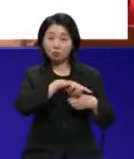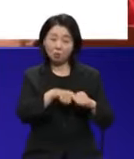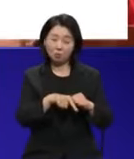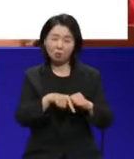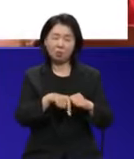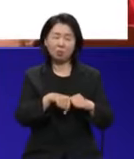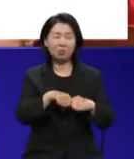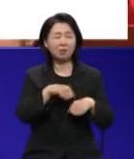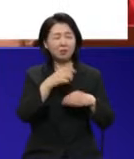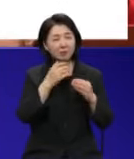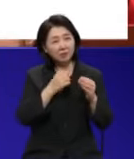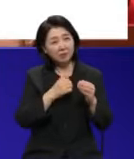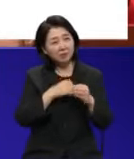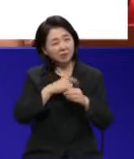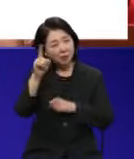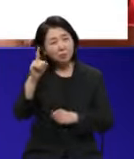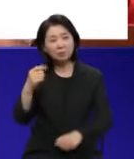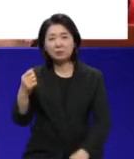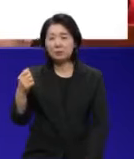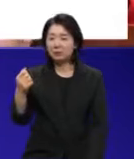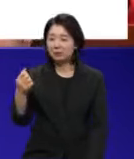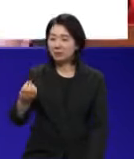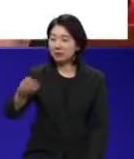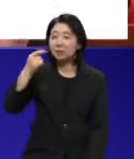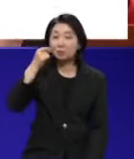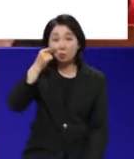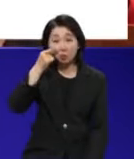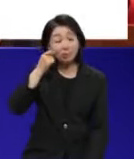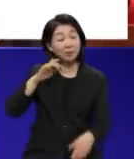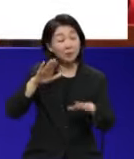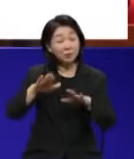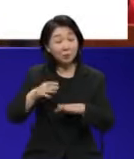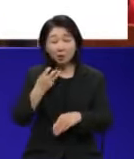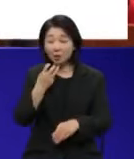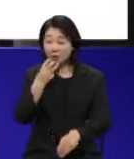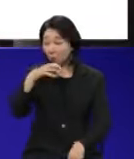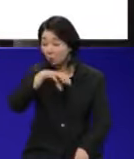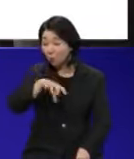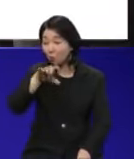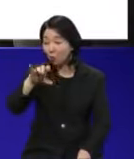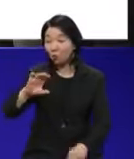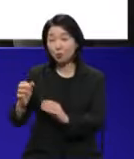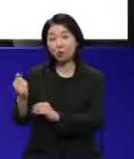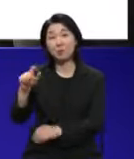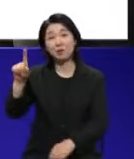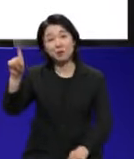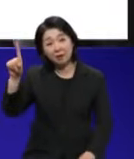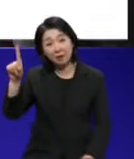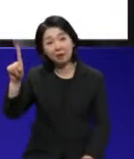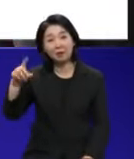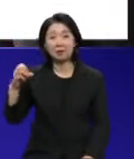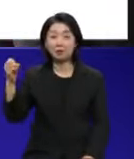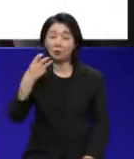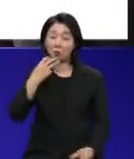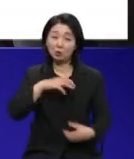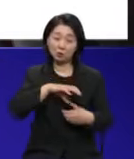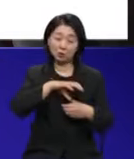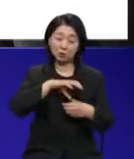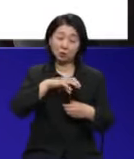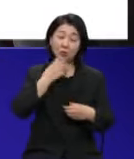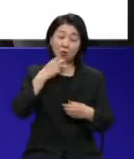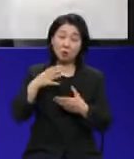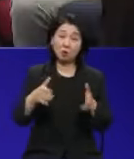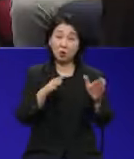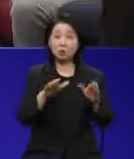전멸하다시피 분위기였습니다 그렇지만 이번에는 서울에서 국민의 힘이 곳 또 그리고 경기도에서도 여섯